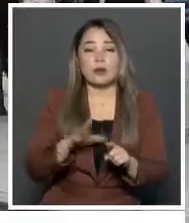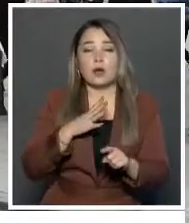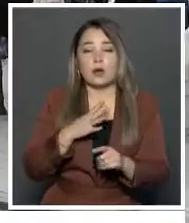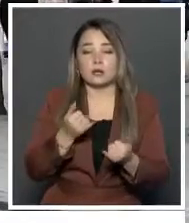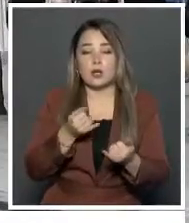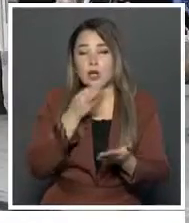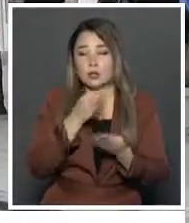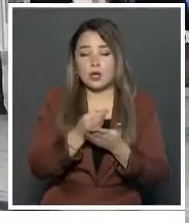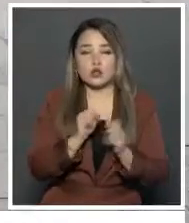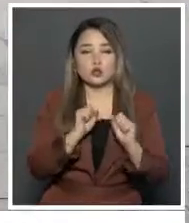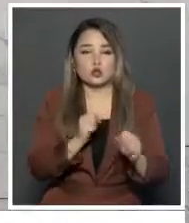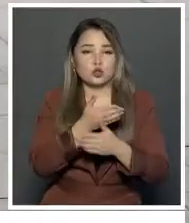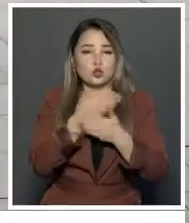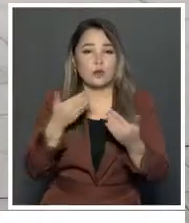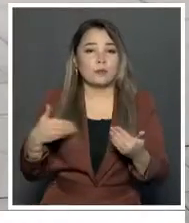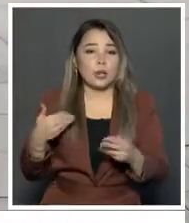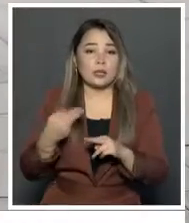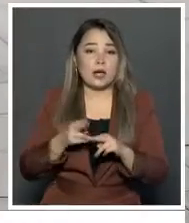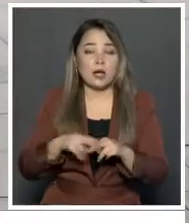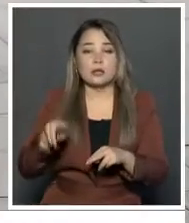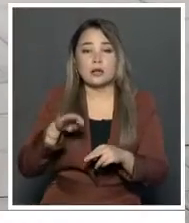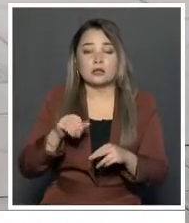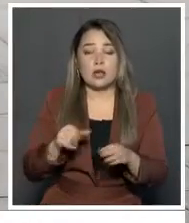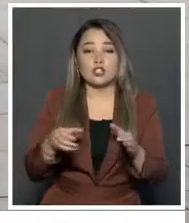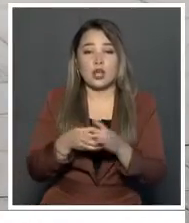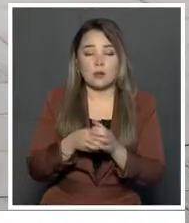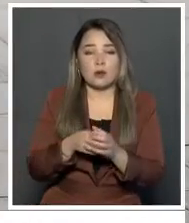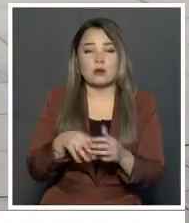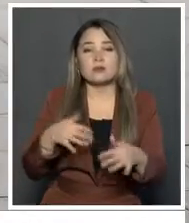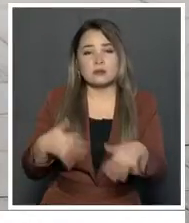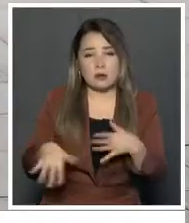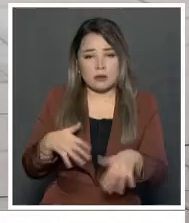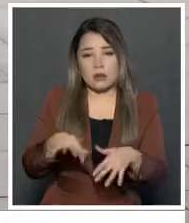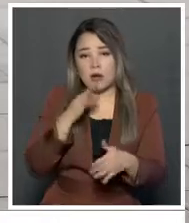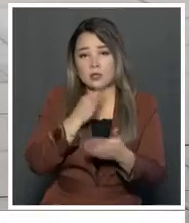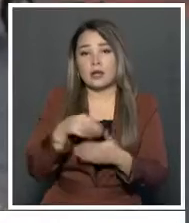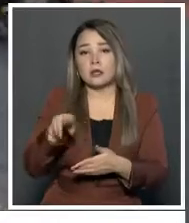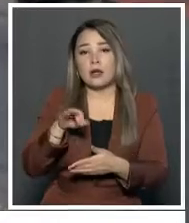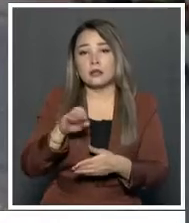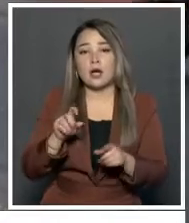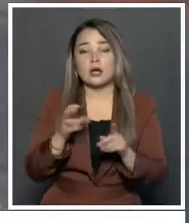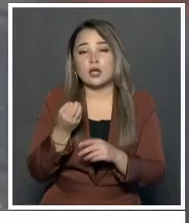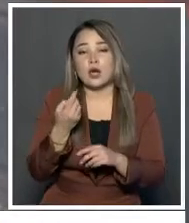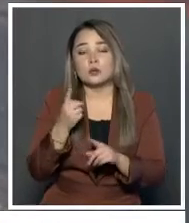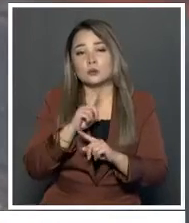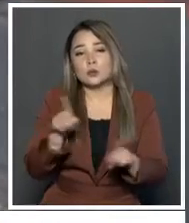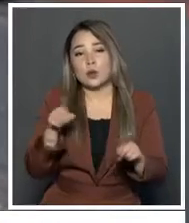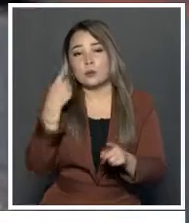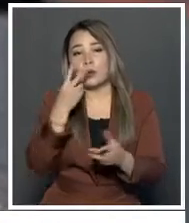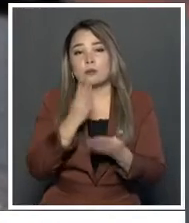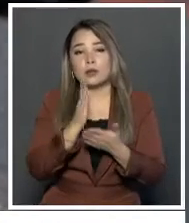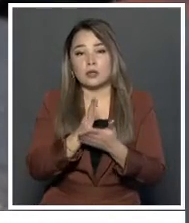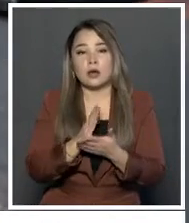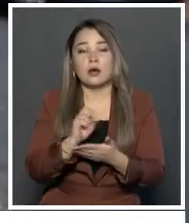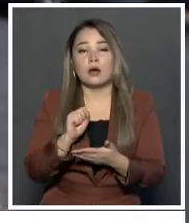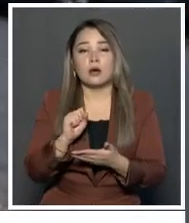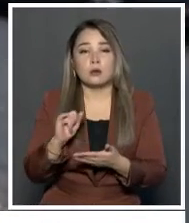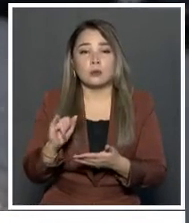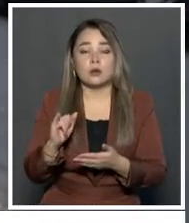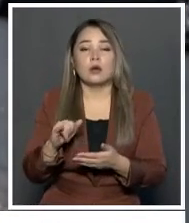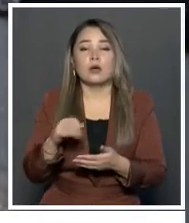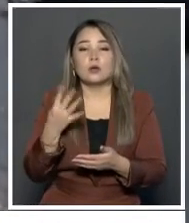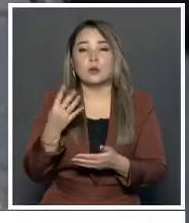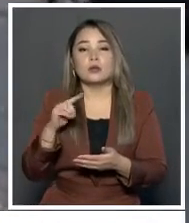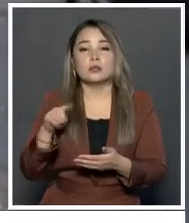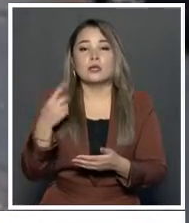қауқарлы емес. Әсіресе дельта штамы әлсіз. Айтпақшы, елде дельта штамының тағы бір түрі саналатын AY4.2